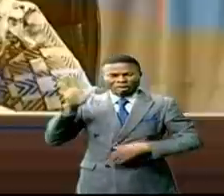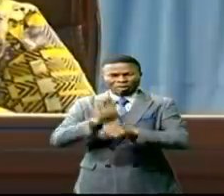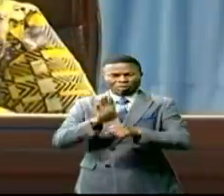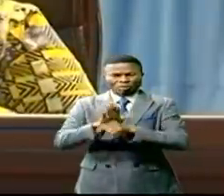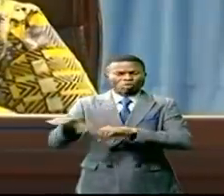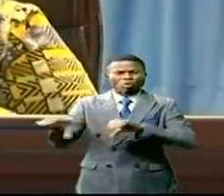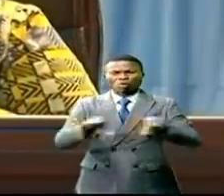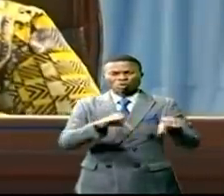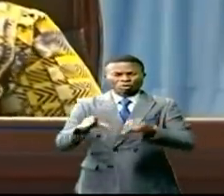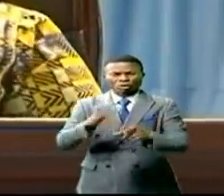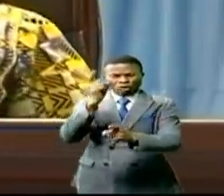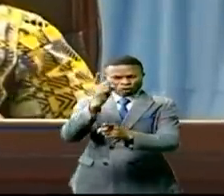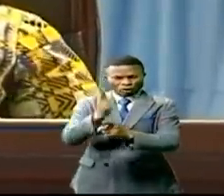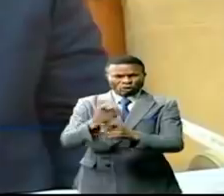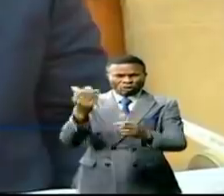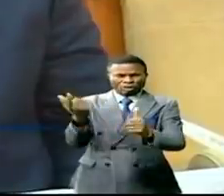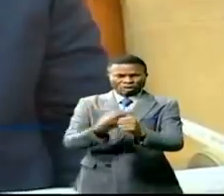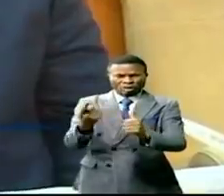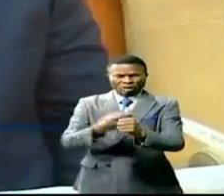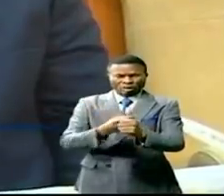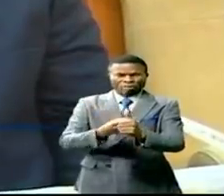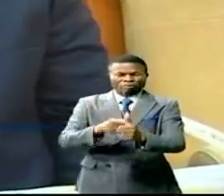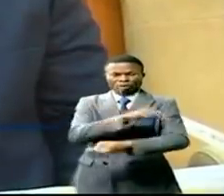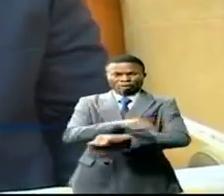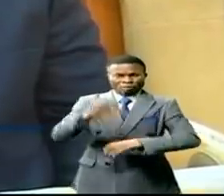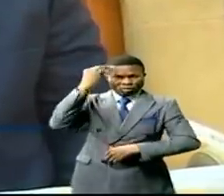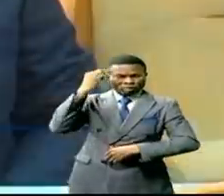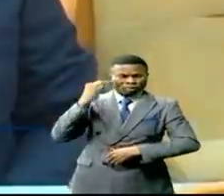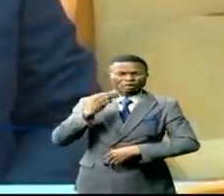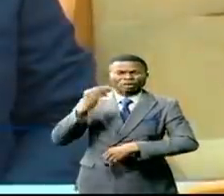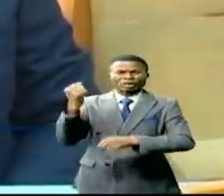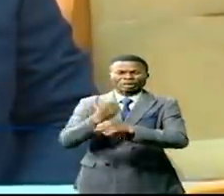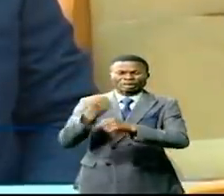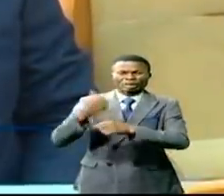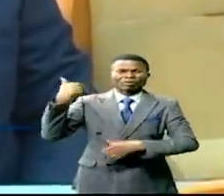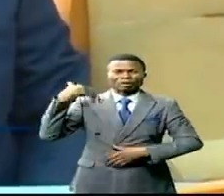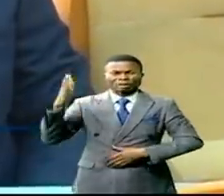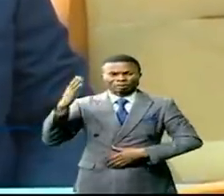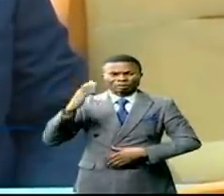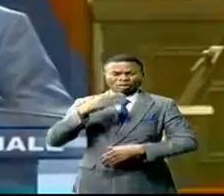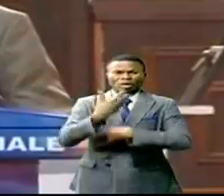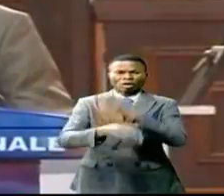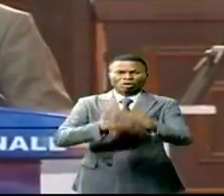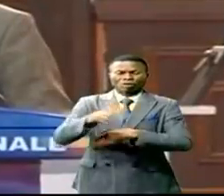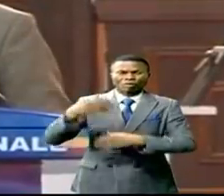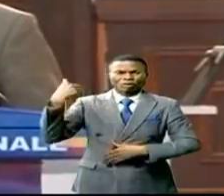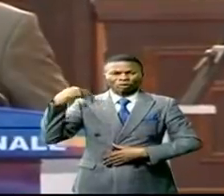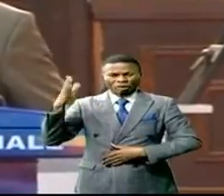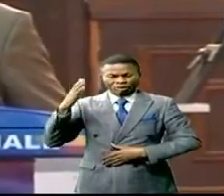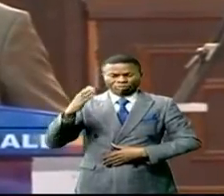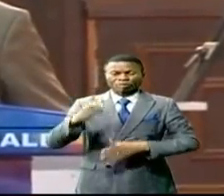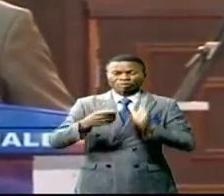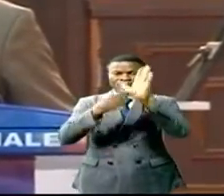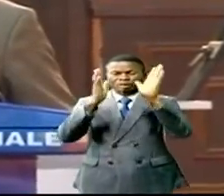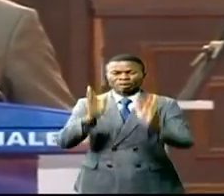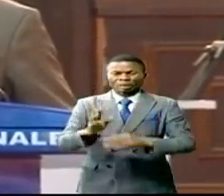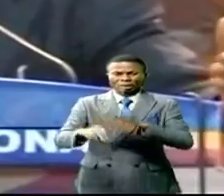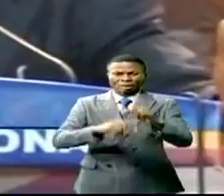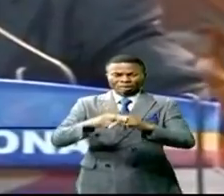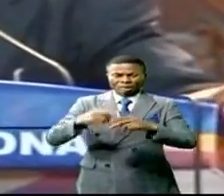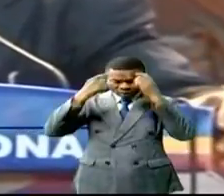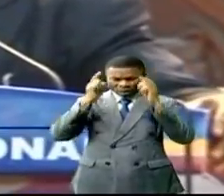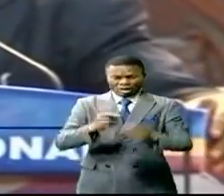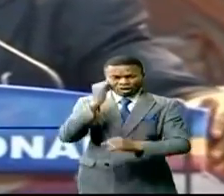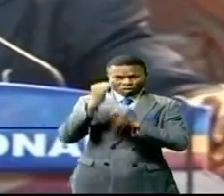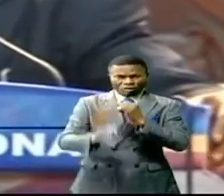plus précisément au niveau du ministère de la fonction publique la représentation nationale a approuvé les conclusions du rapport